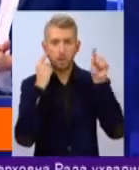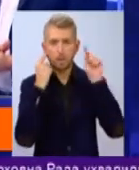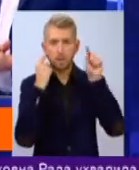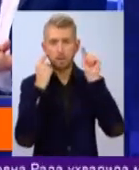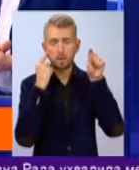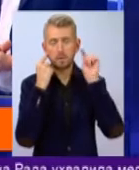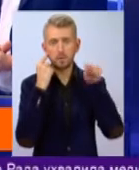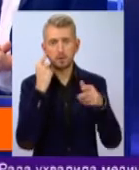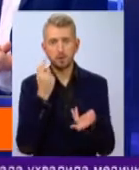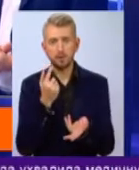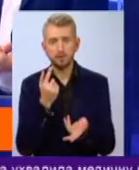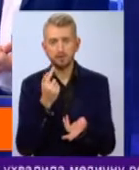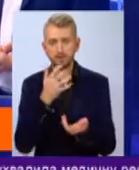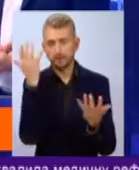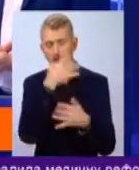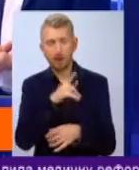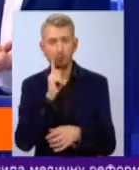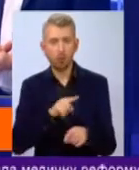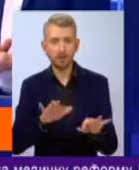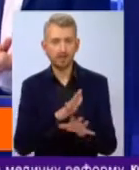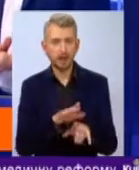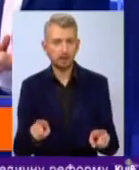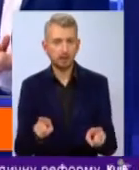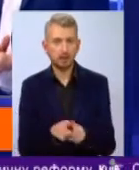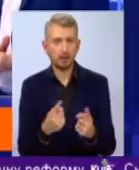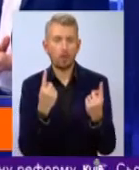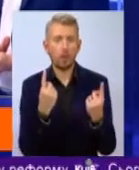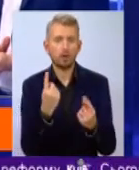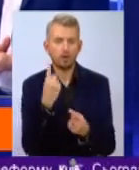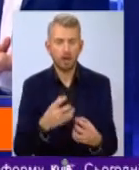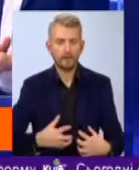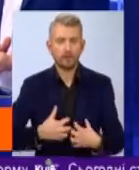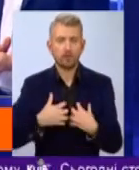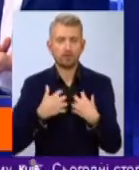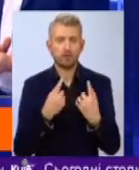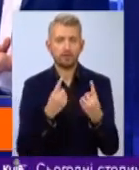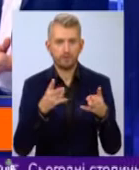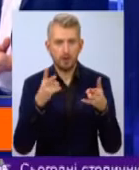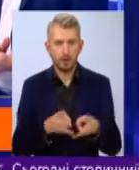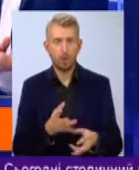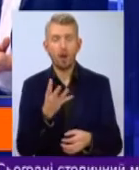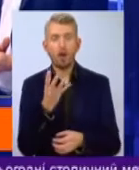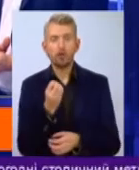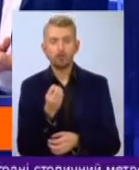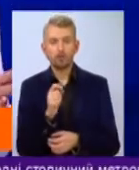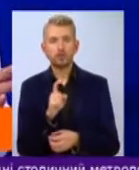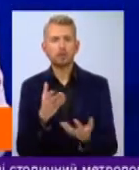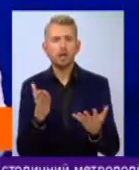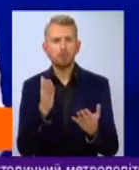вуха, повз очі, поки не стається ось таке одне страшне велике лихо, а ще з